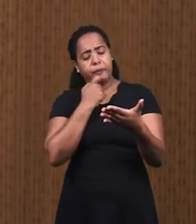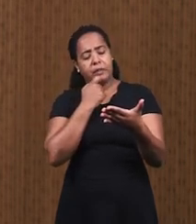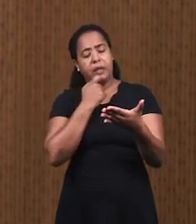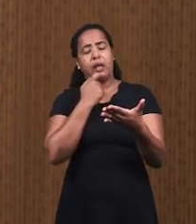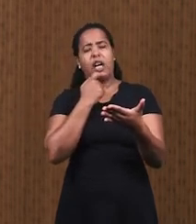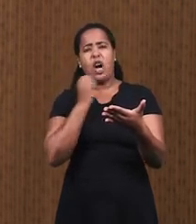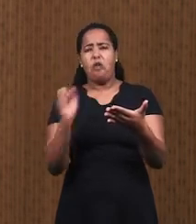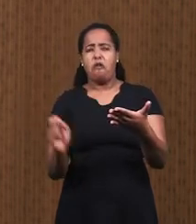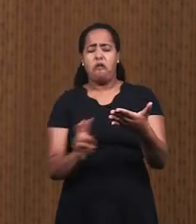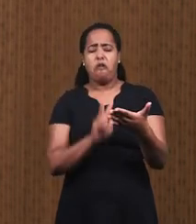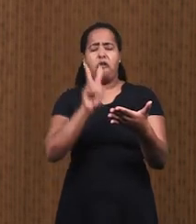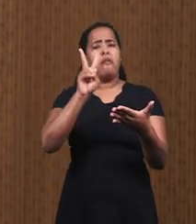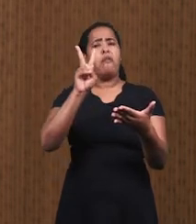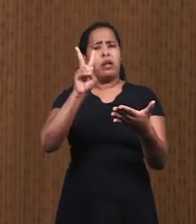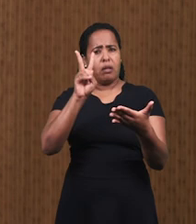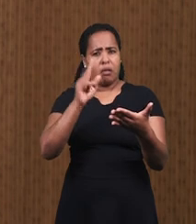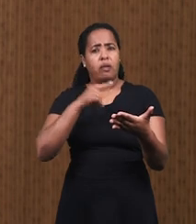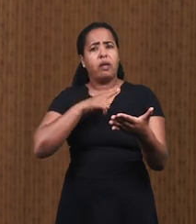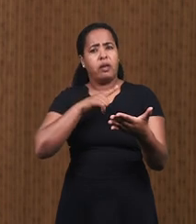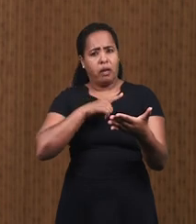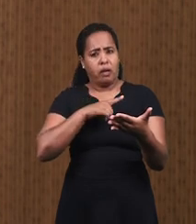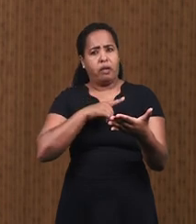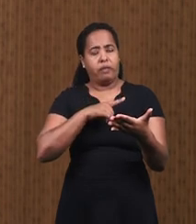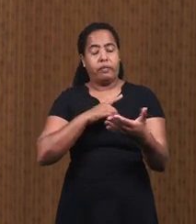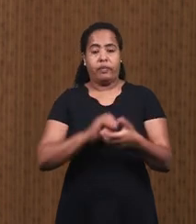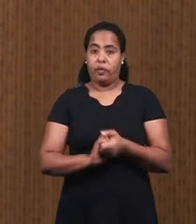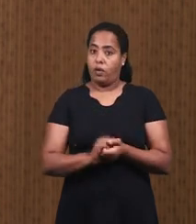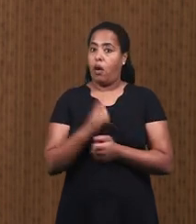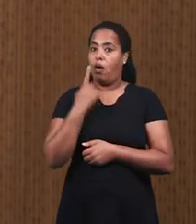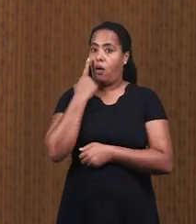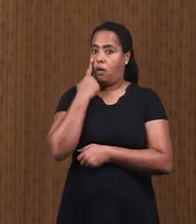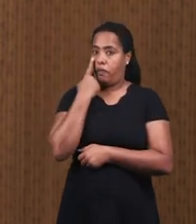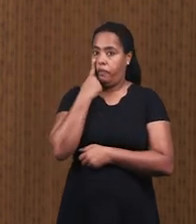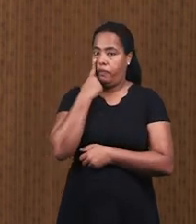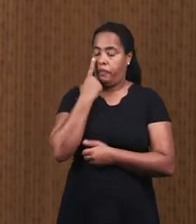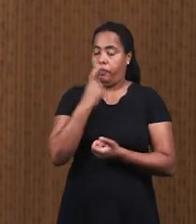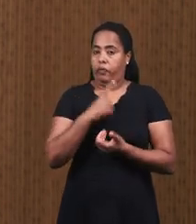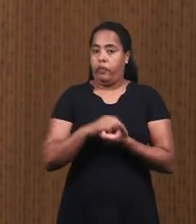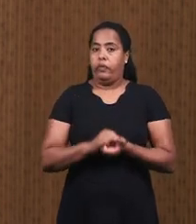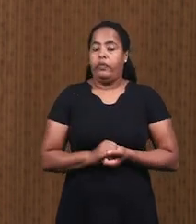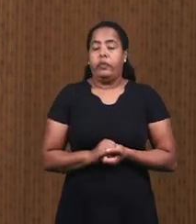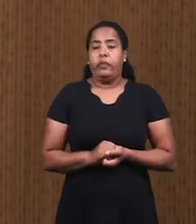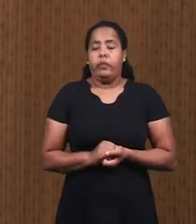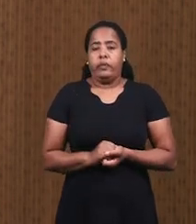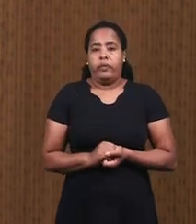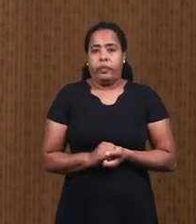tout cela, nous voyons la richesse de toutes ces choses. Vous voyez bien,